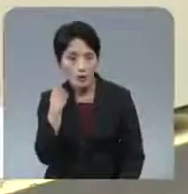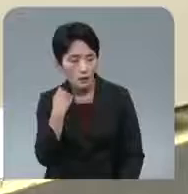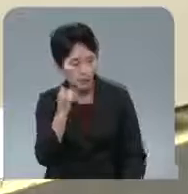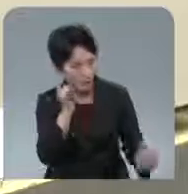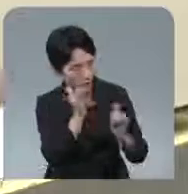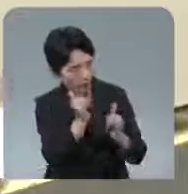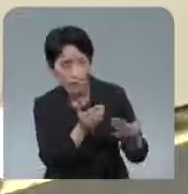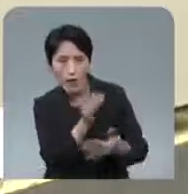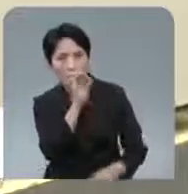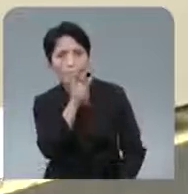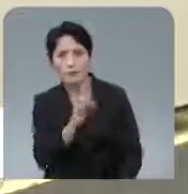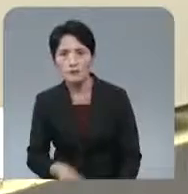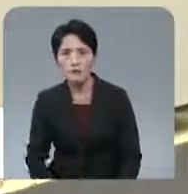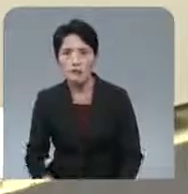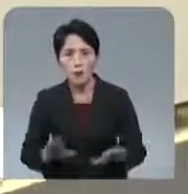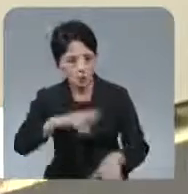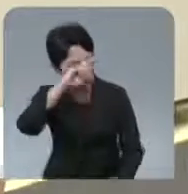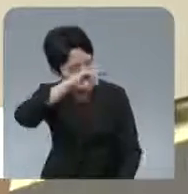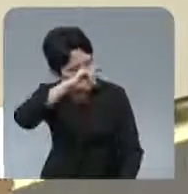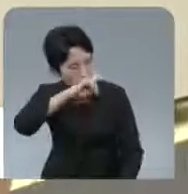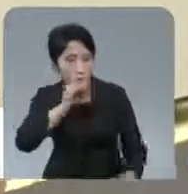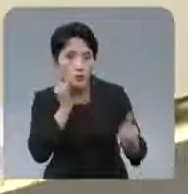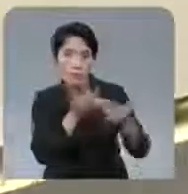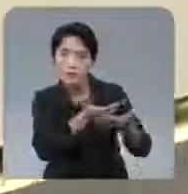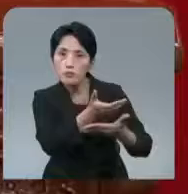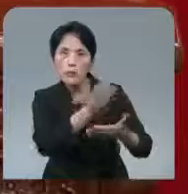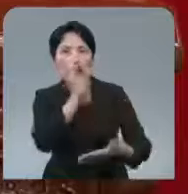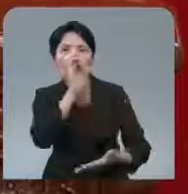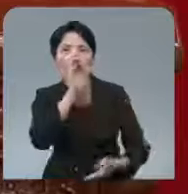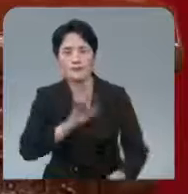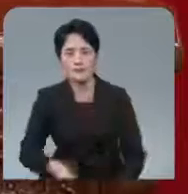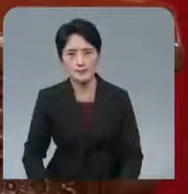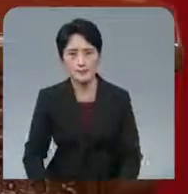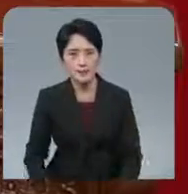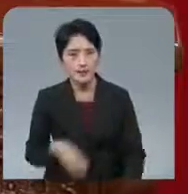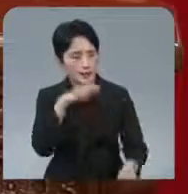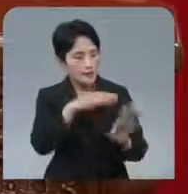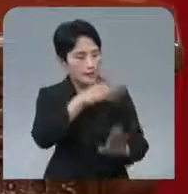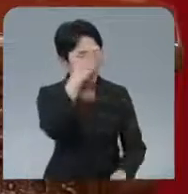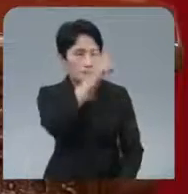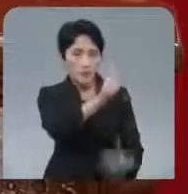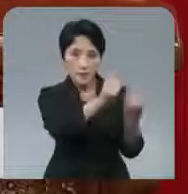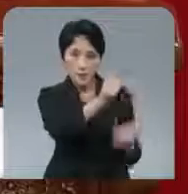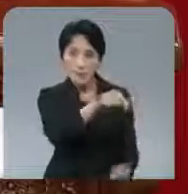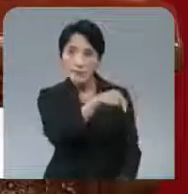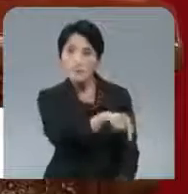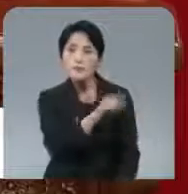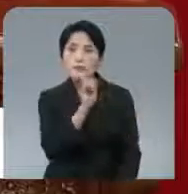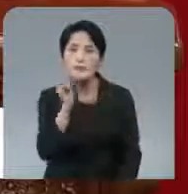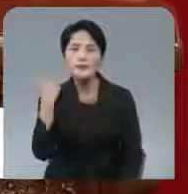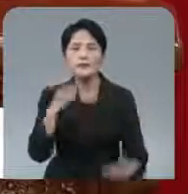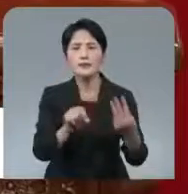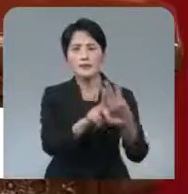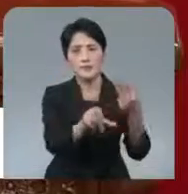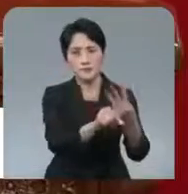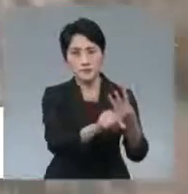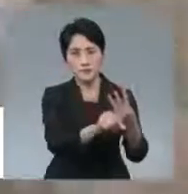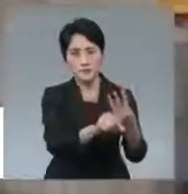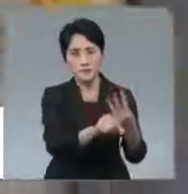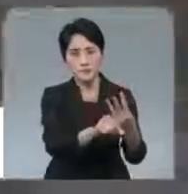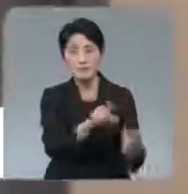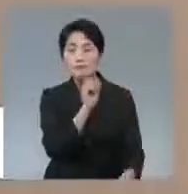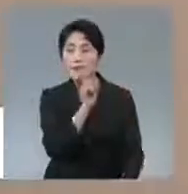canal entre les bureaux de liaison ni par celui entre les armées des deux parties suite à la restauration de ceop line